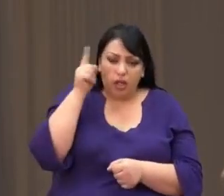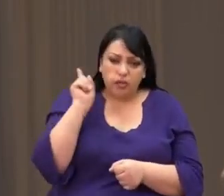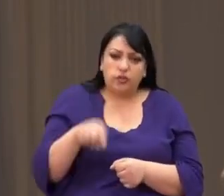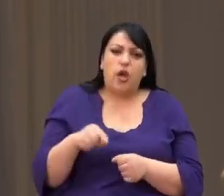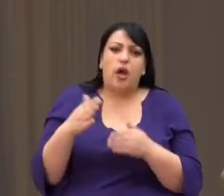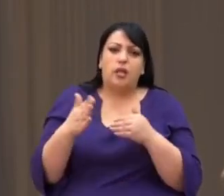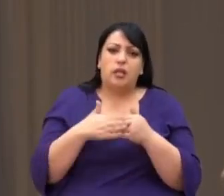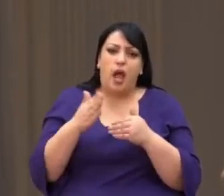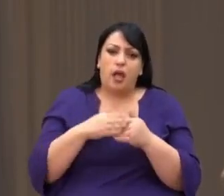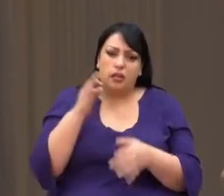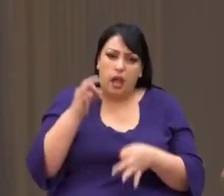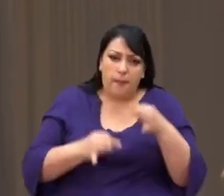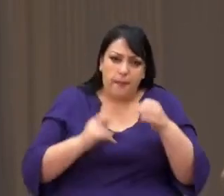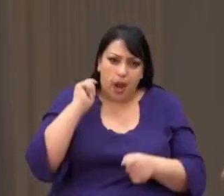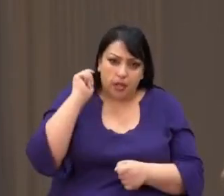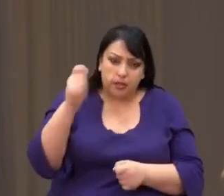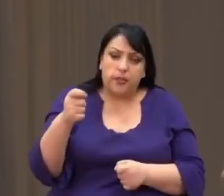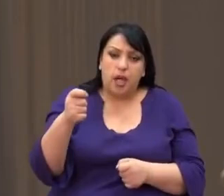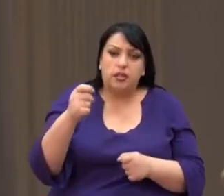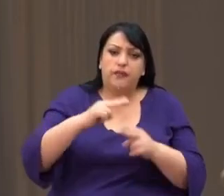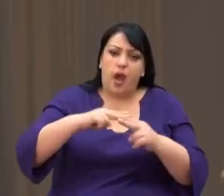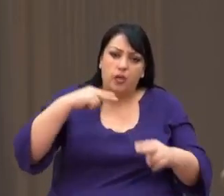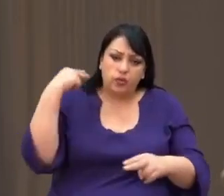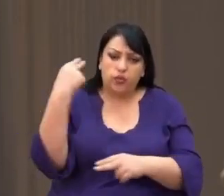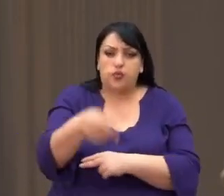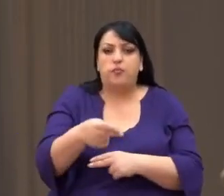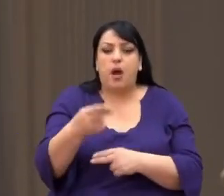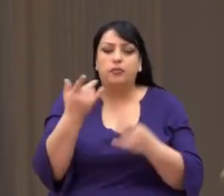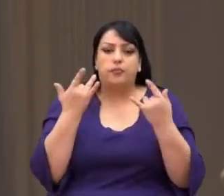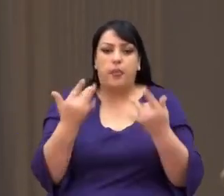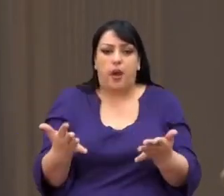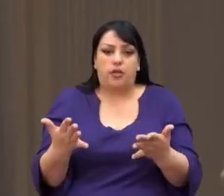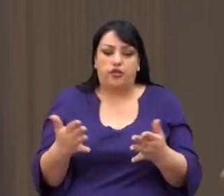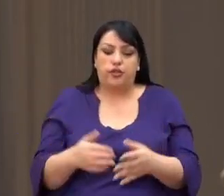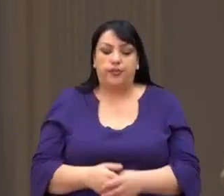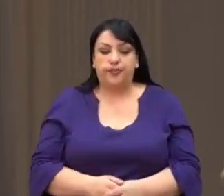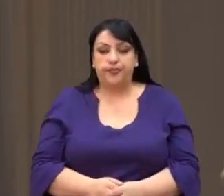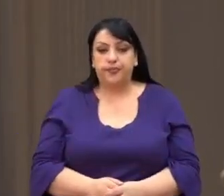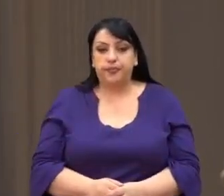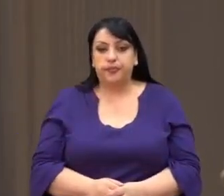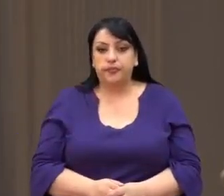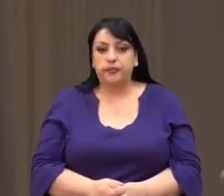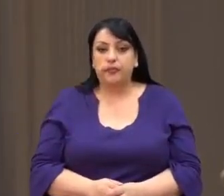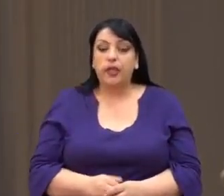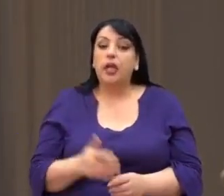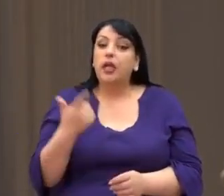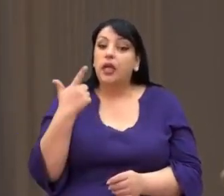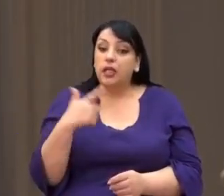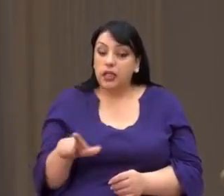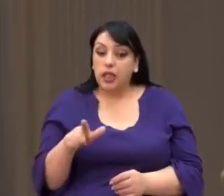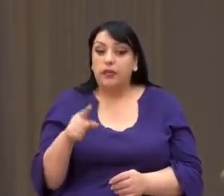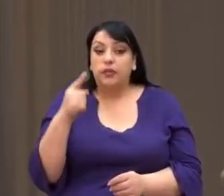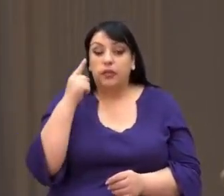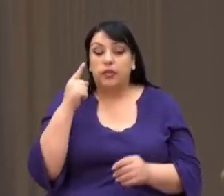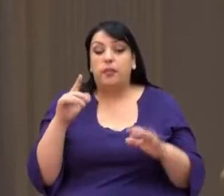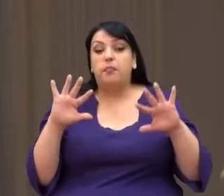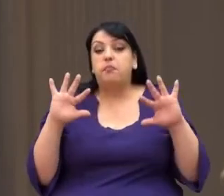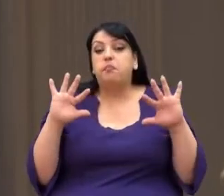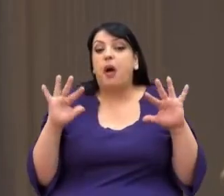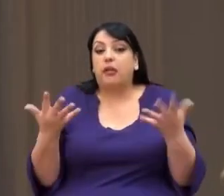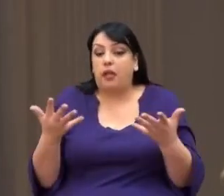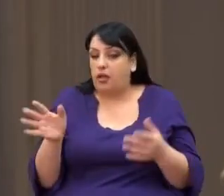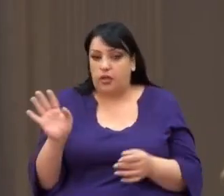դատապարտման, հատուցման, պահանջատիրության հարցերին։ Եվ պատահական չէ, որ